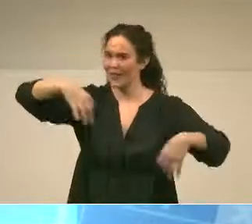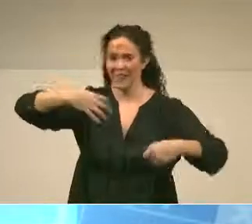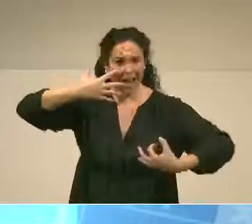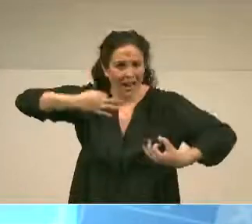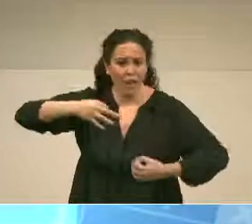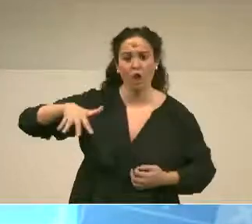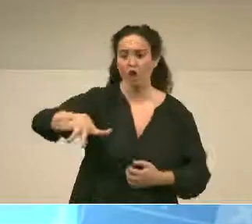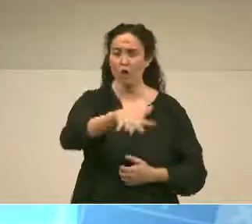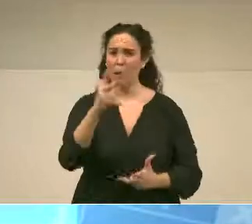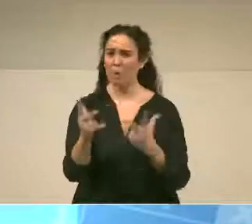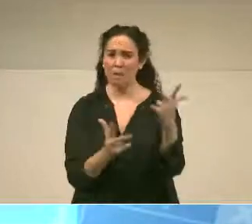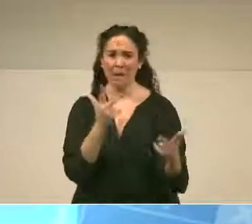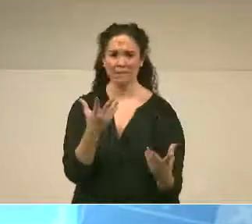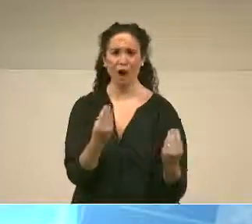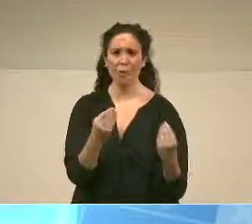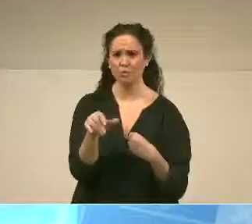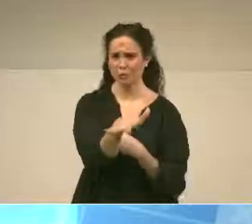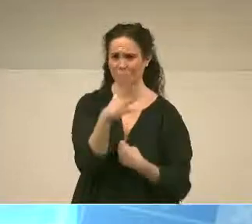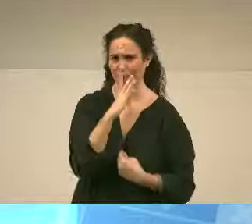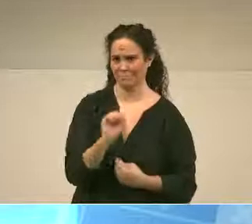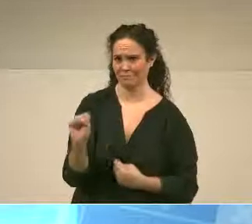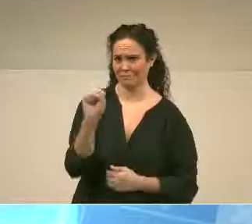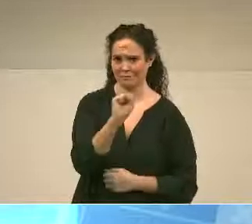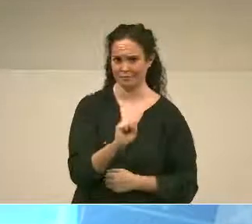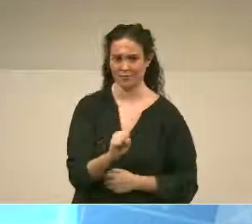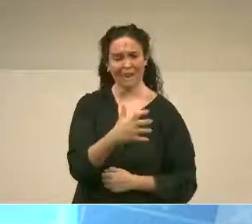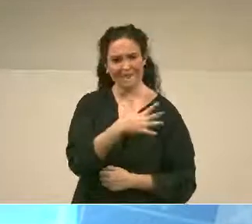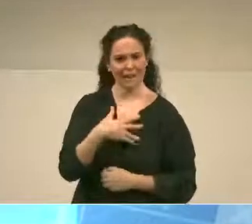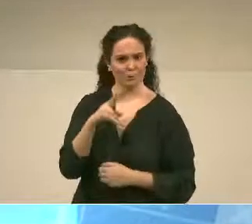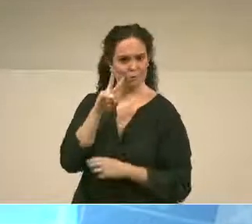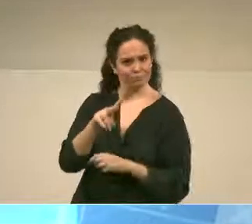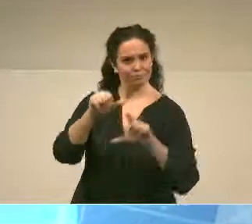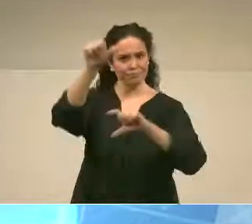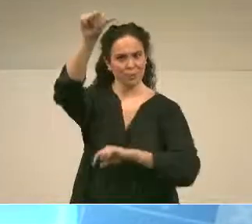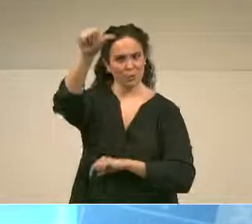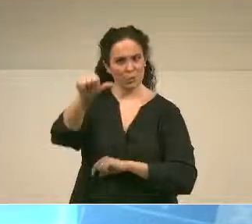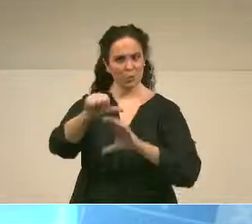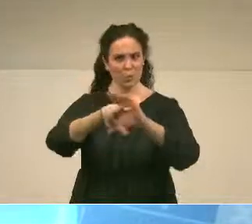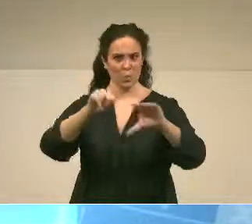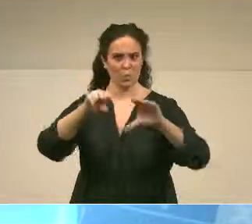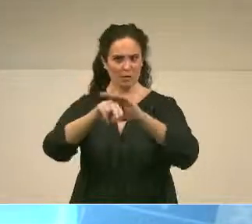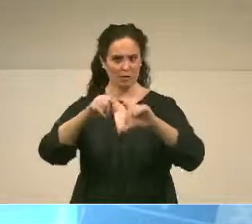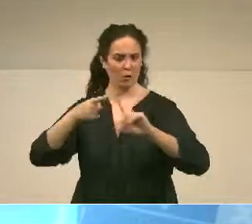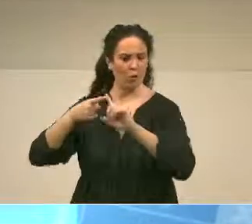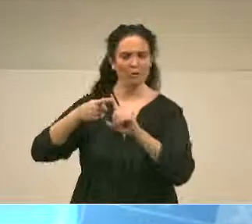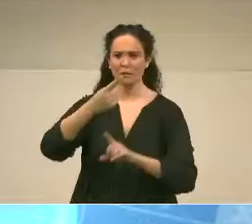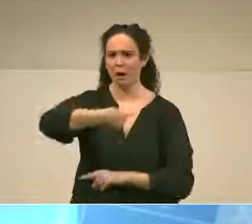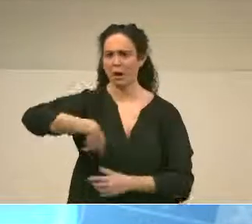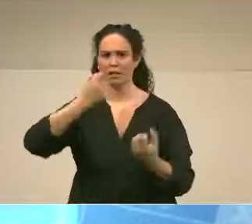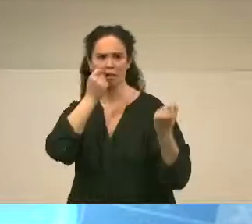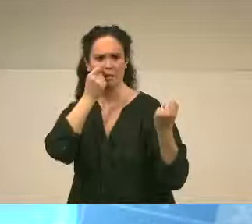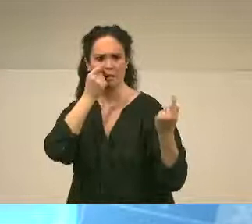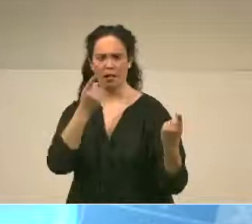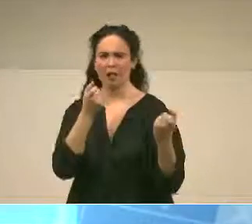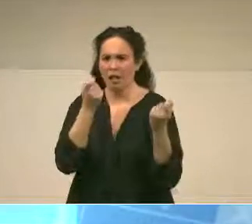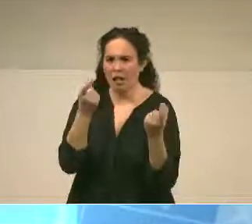gure herrian. Eta utziko diguzue bideo txiki bat jartzen konturatzeko ze motatako guneak